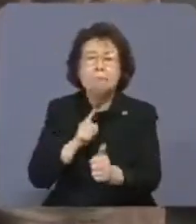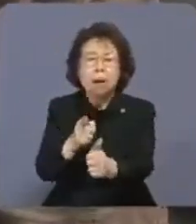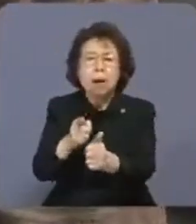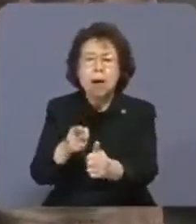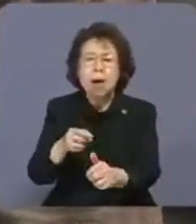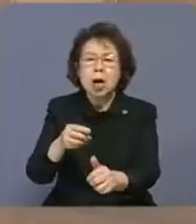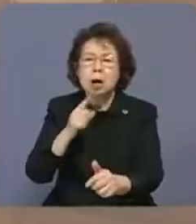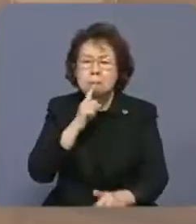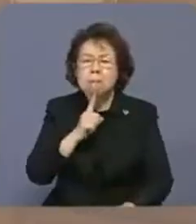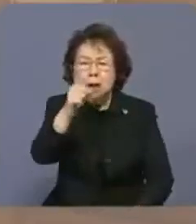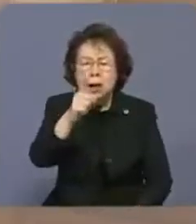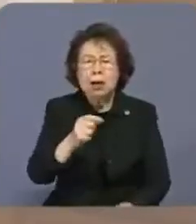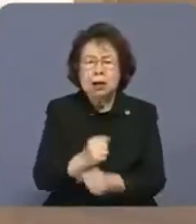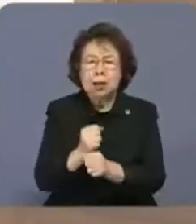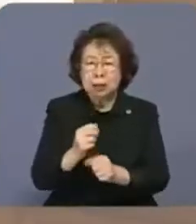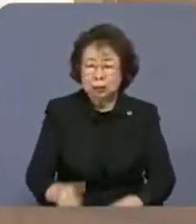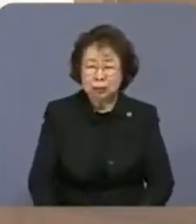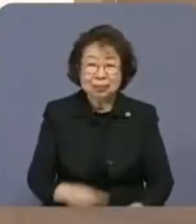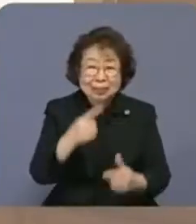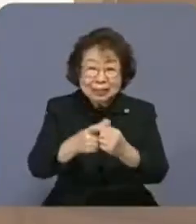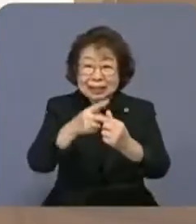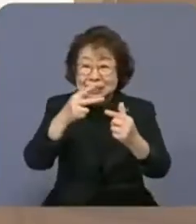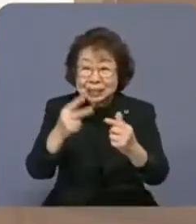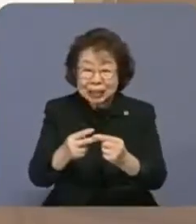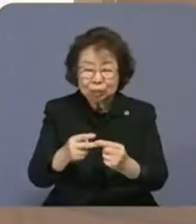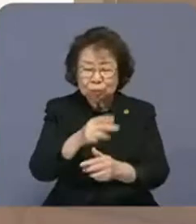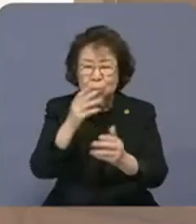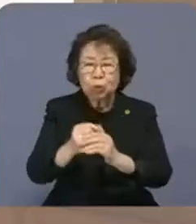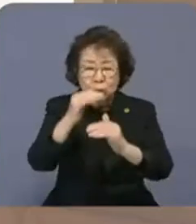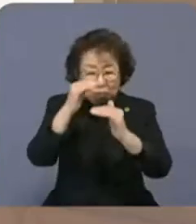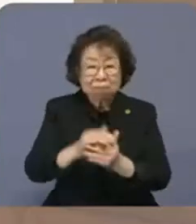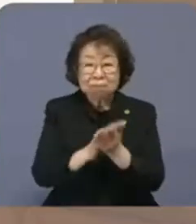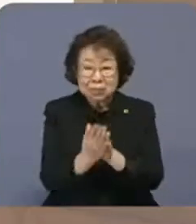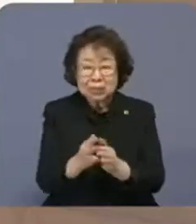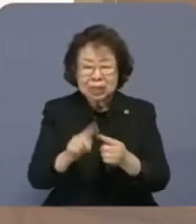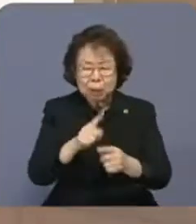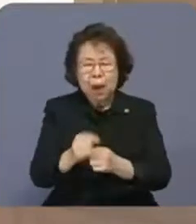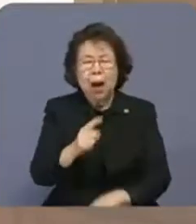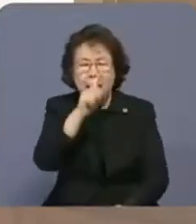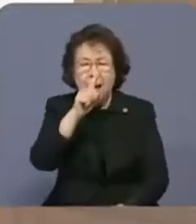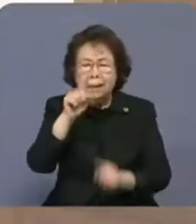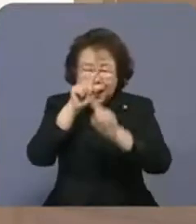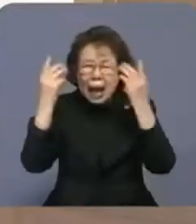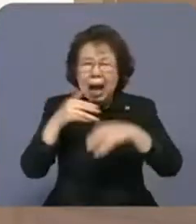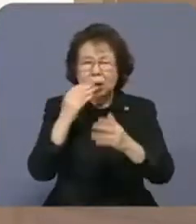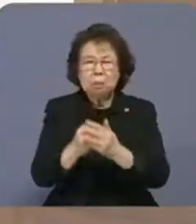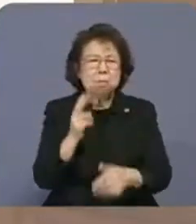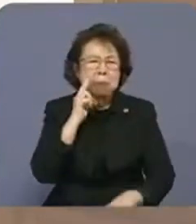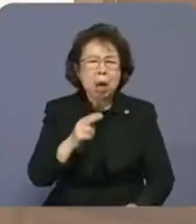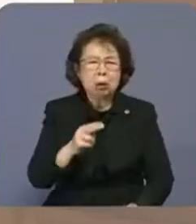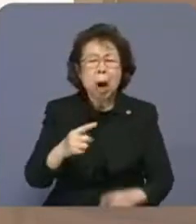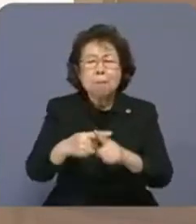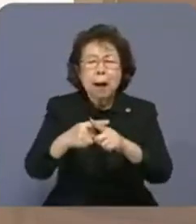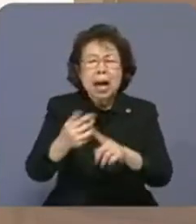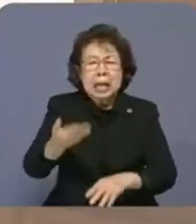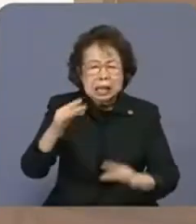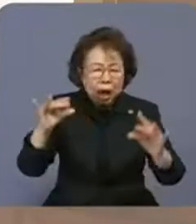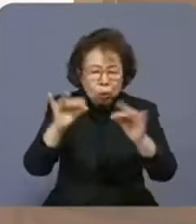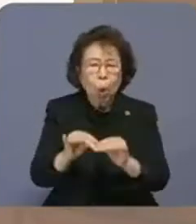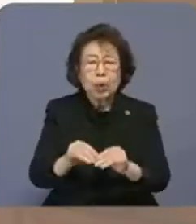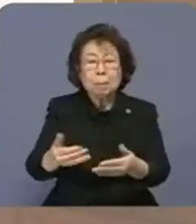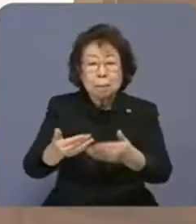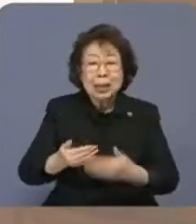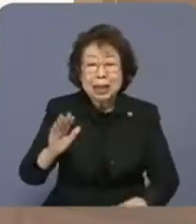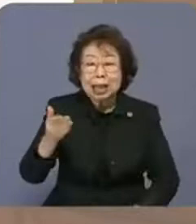제기했습니다 1 2심은 불리한 취업규칙 변경 때 대학이 과 밤 노조 나 근로자 과반수 동의를 받아야 하는